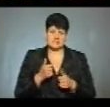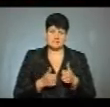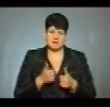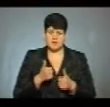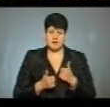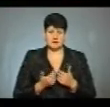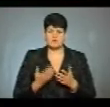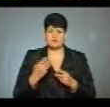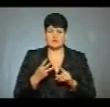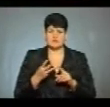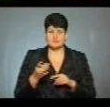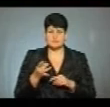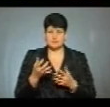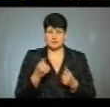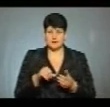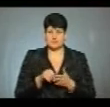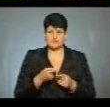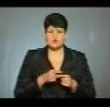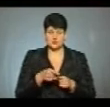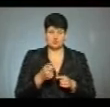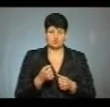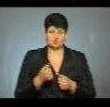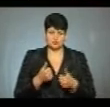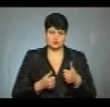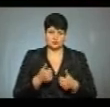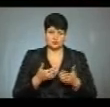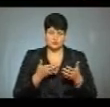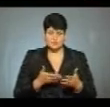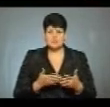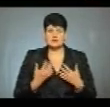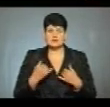Ми вже втретє беремо участь у цьому турнірі. І ми вже